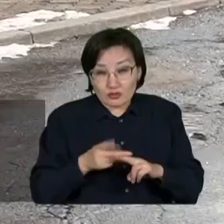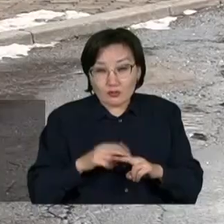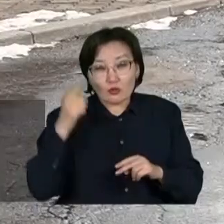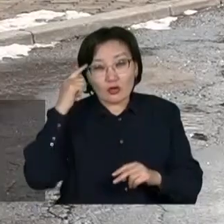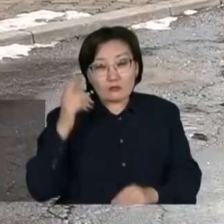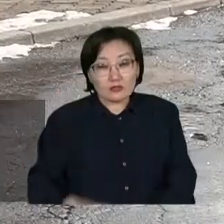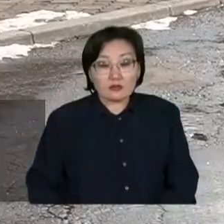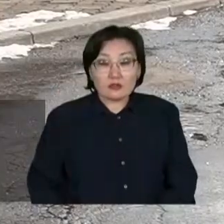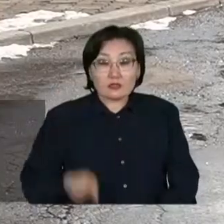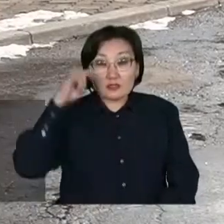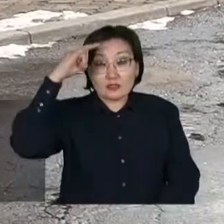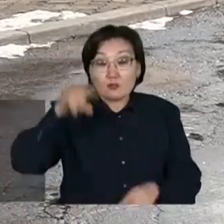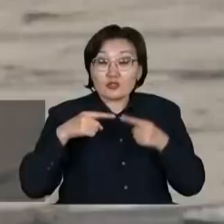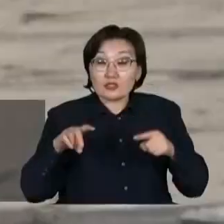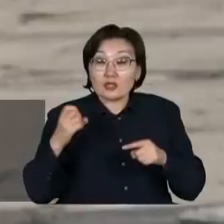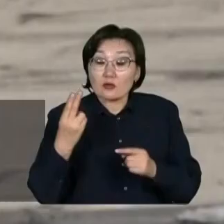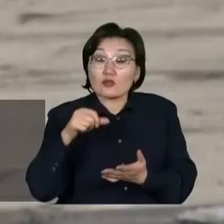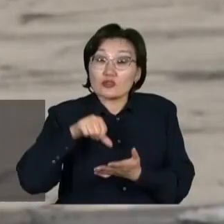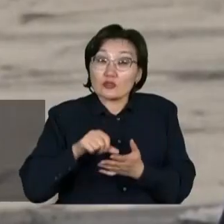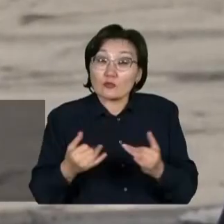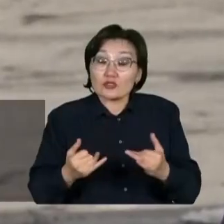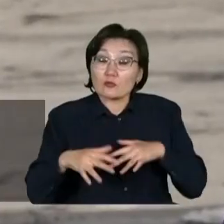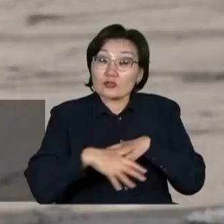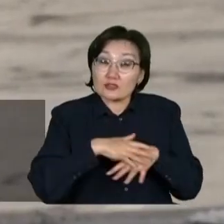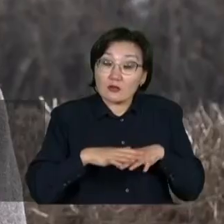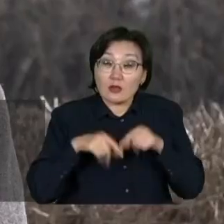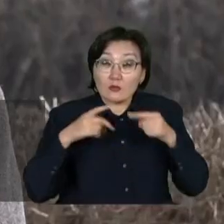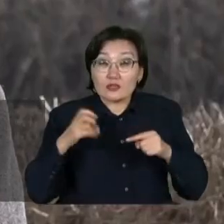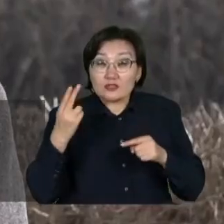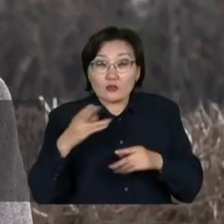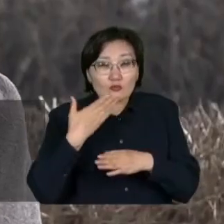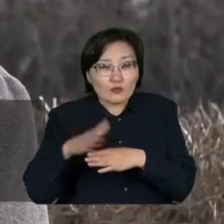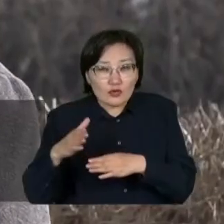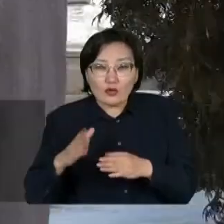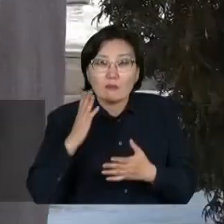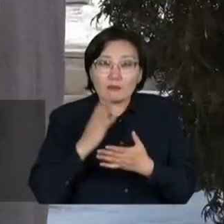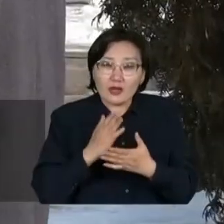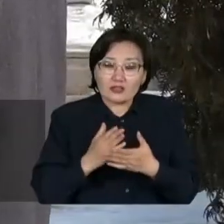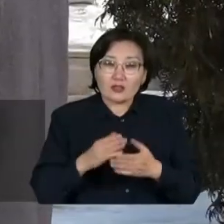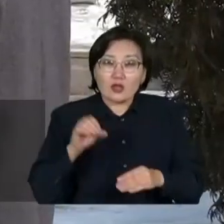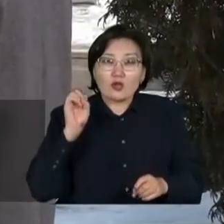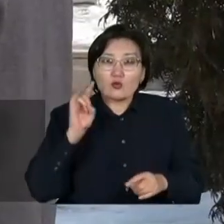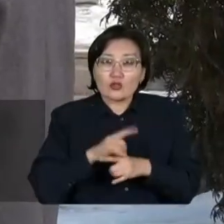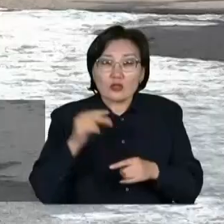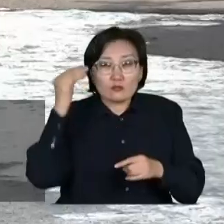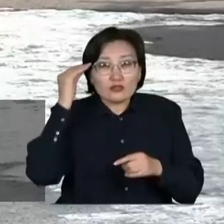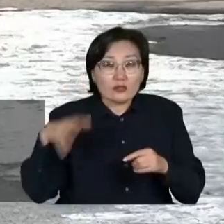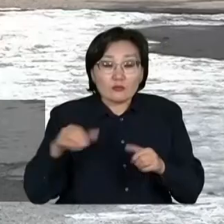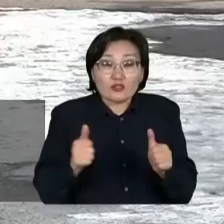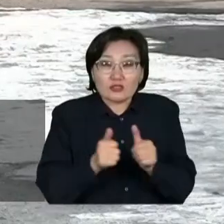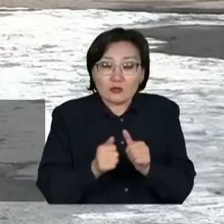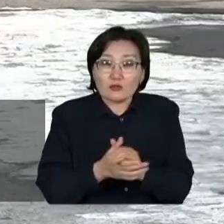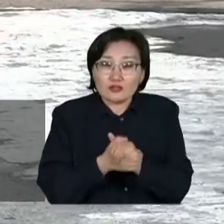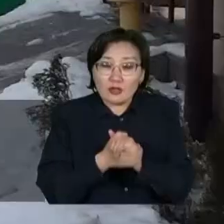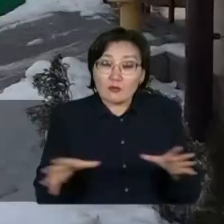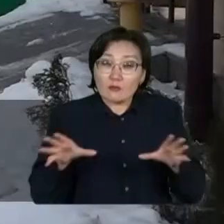ойлаймын. Еліміздегі өзге этнос өкілдері бүгінгі қоғамда басқа ұлттарға мен бөлу бар деген жансақ пікір дейді. Барлығы да көршімен тату